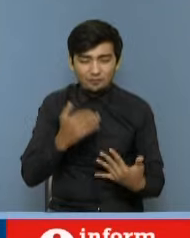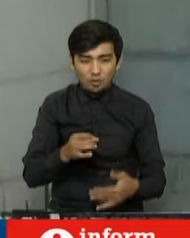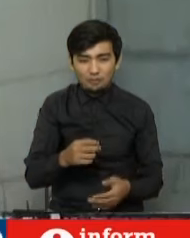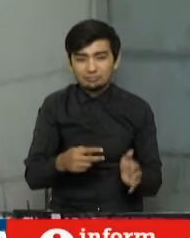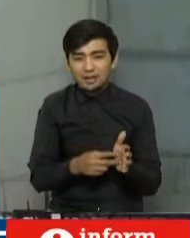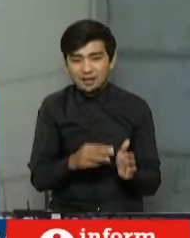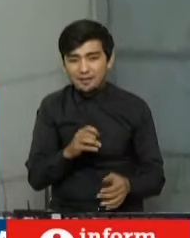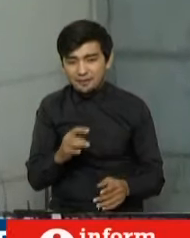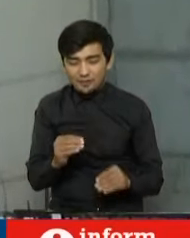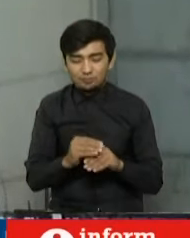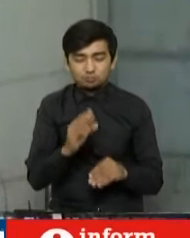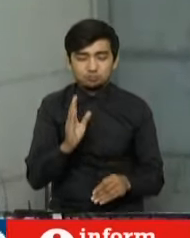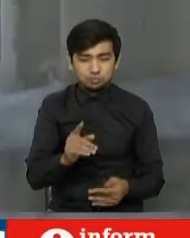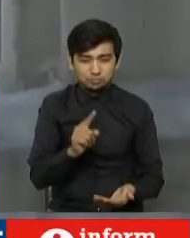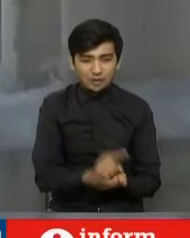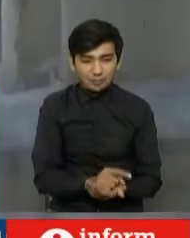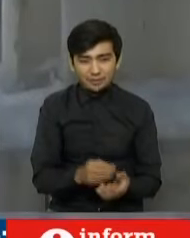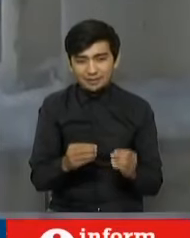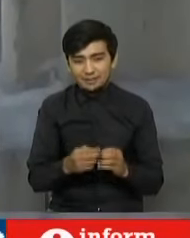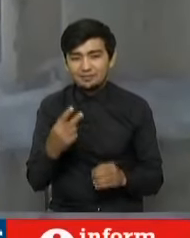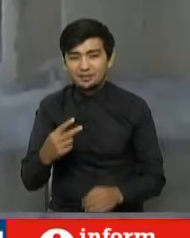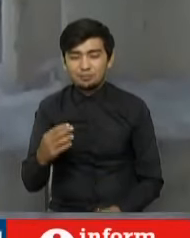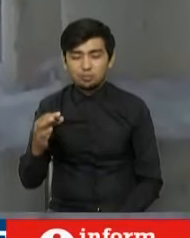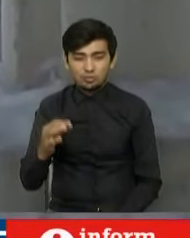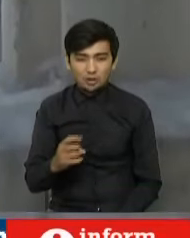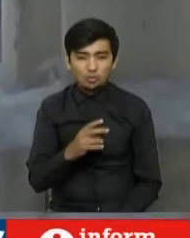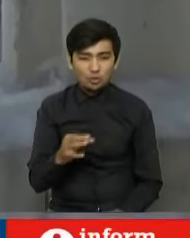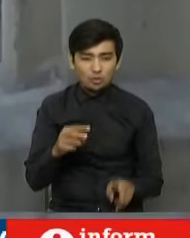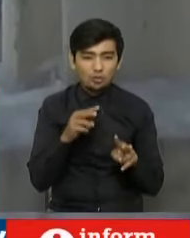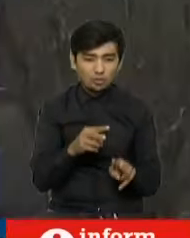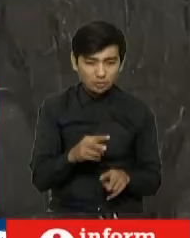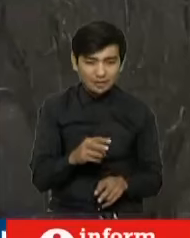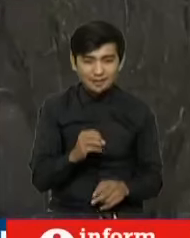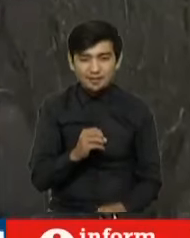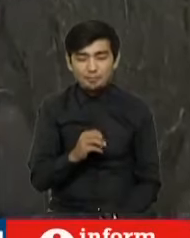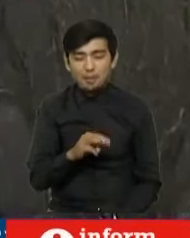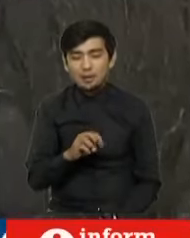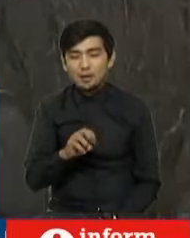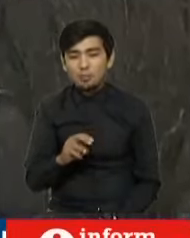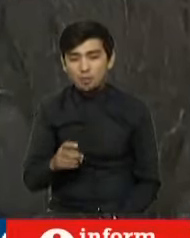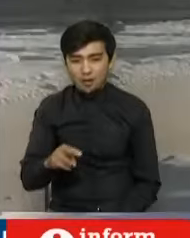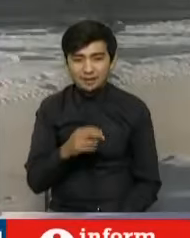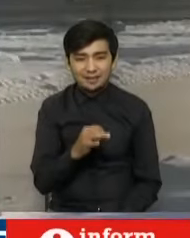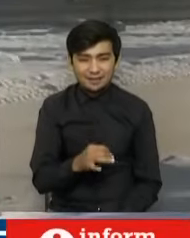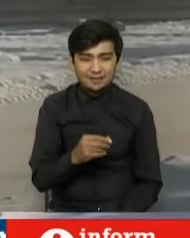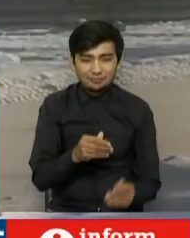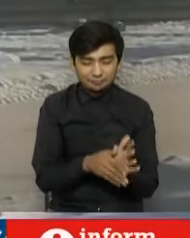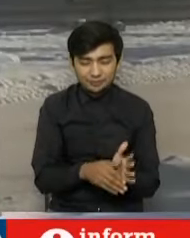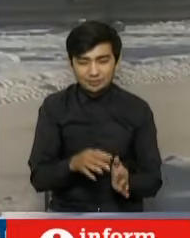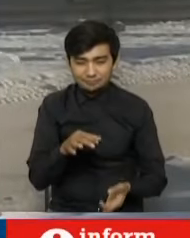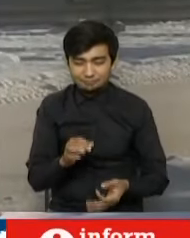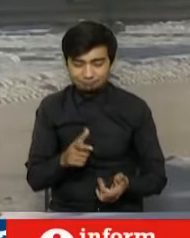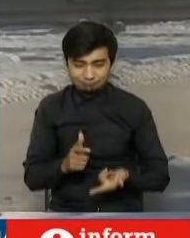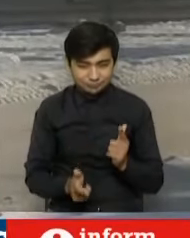в среднем на 10-20%. Но в Комитете по регулированию естественных монополий уверяют, что средства действительно пойдут